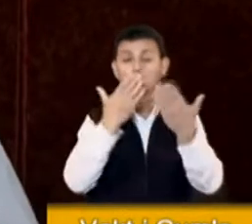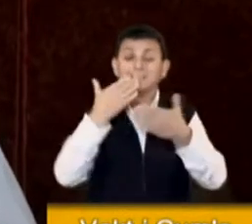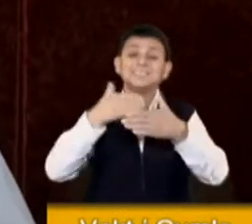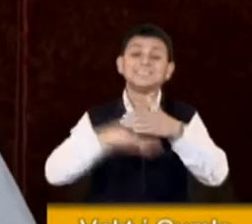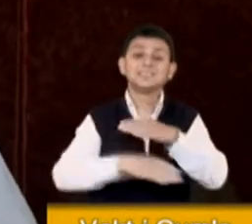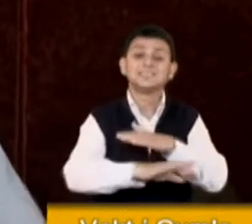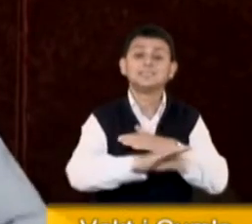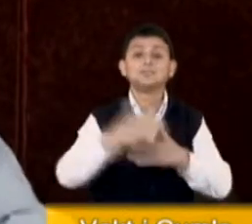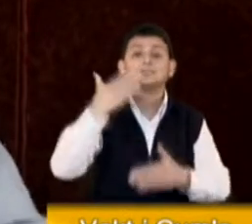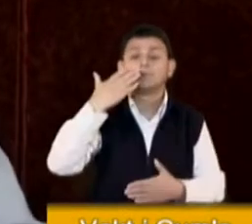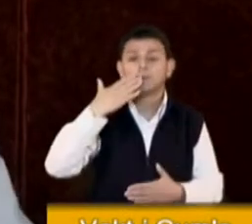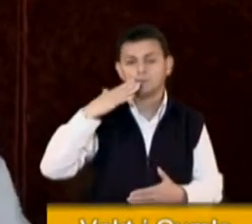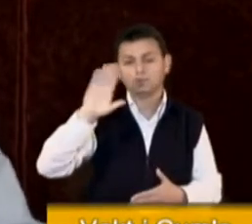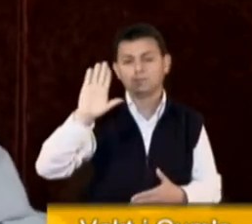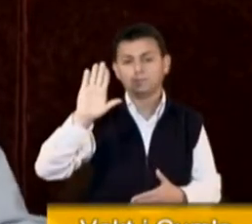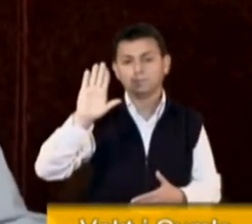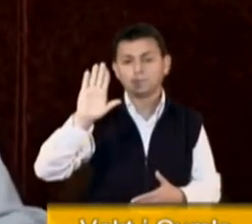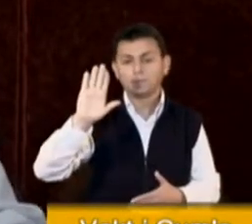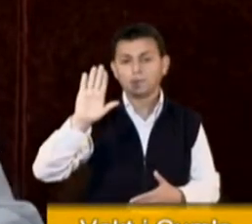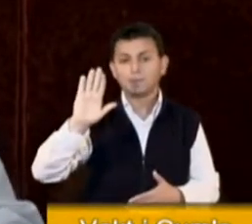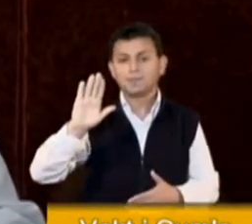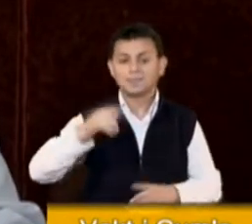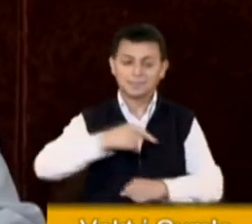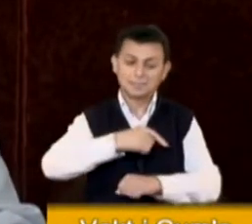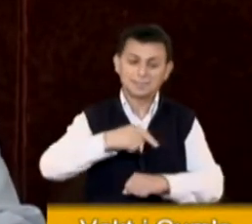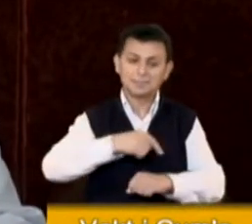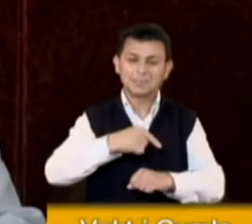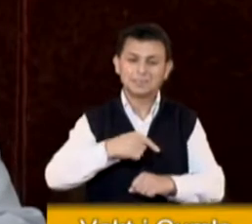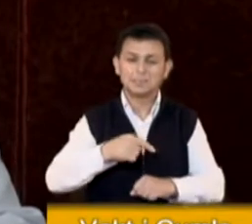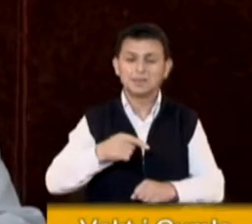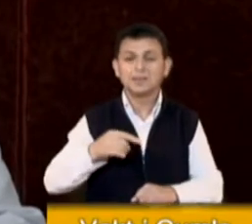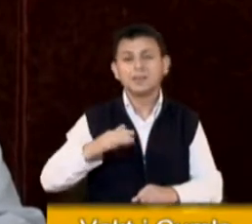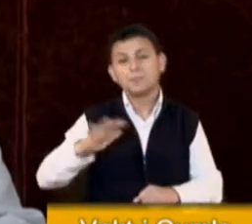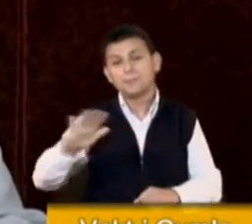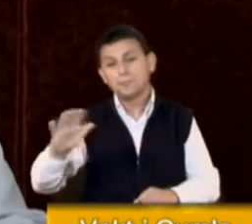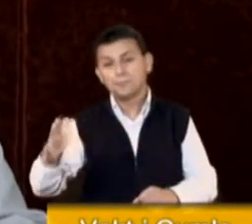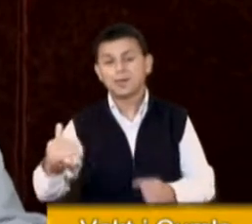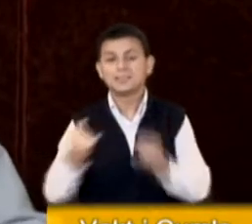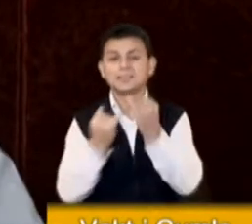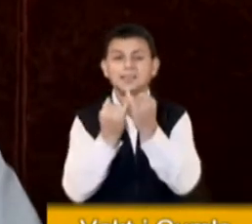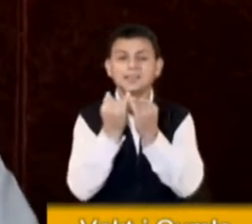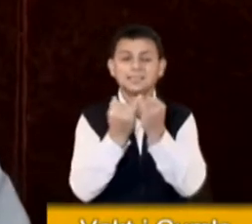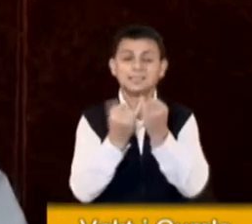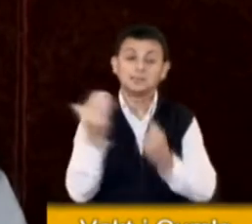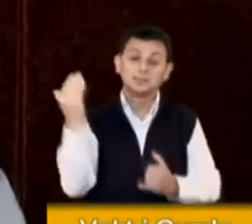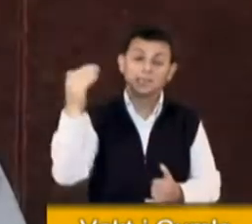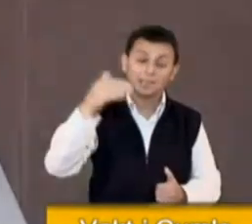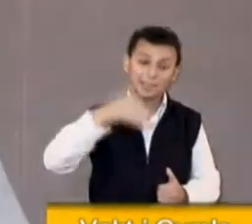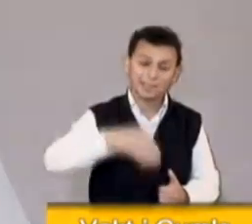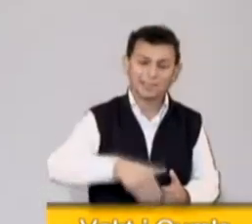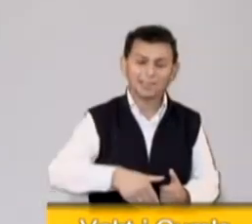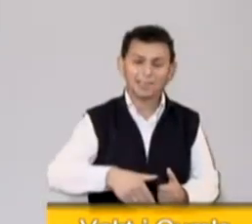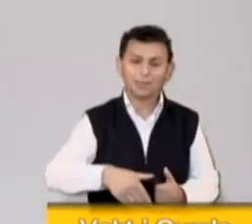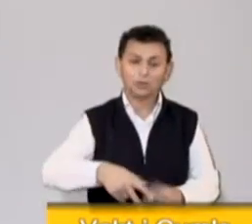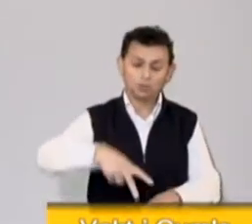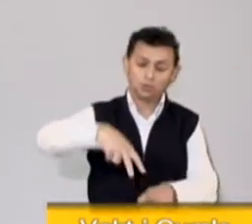sığınma yok. Zaman zaman bazı kardeşlerimiz muska getiriyorlar. Hocam şuna bir bak. Açıp